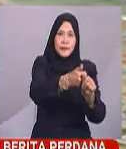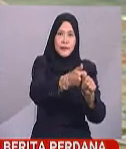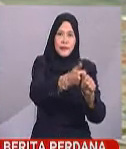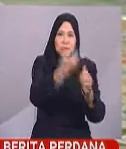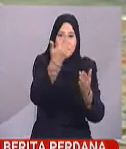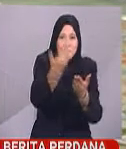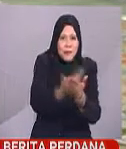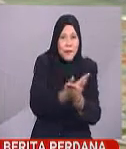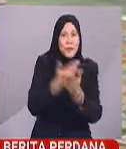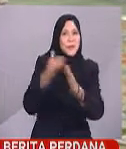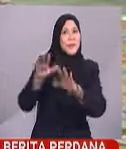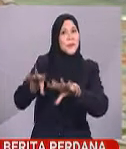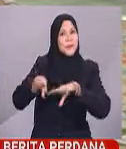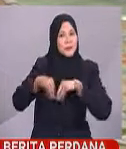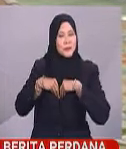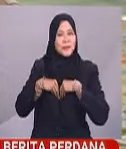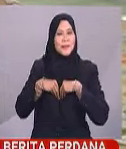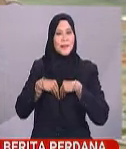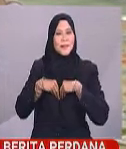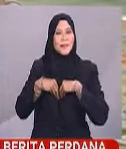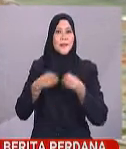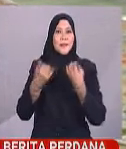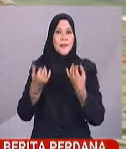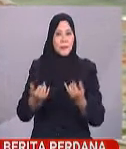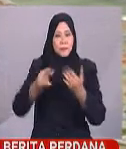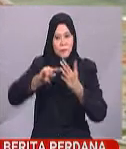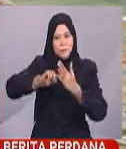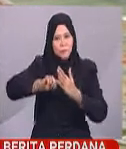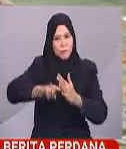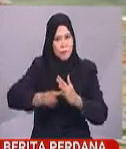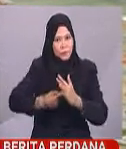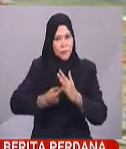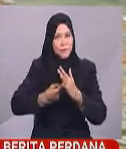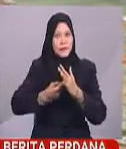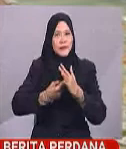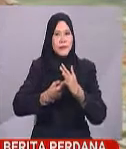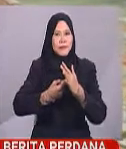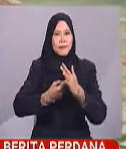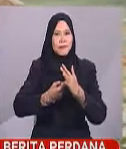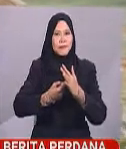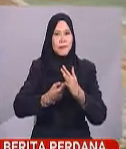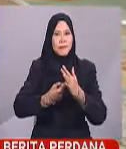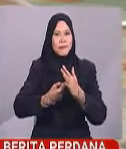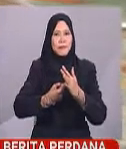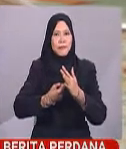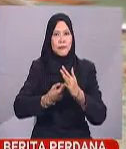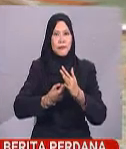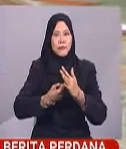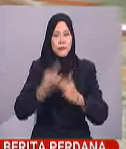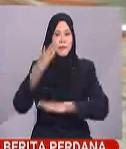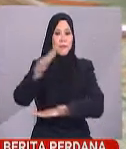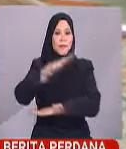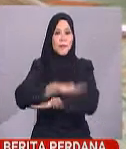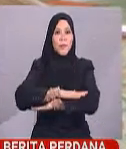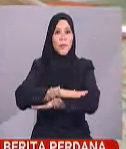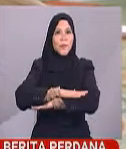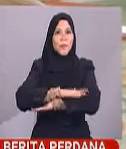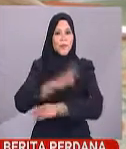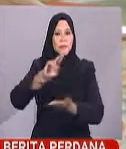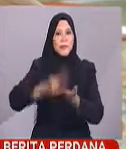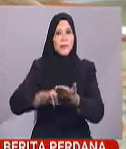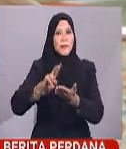baru lagi kami terima. Dan untuk permulaan ini, kita telah menyediakan kaunter pendaftaran di